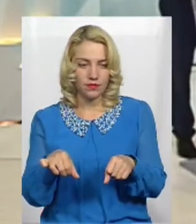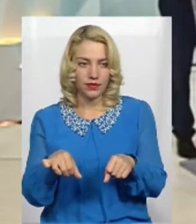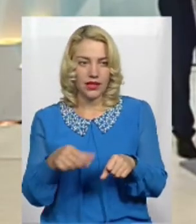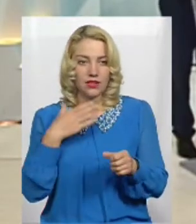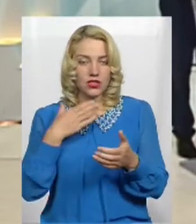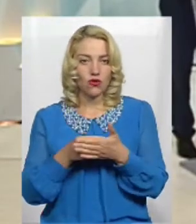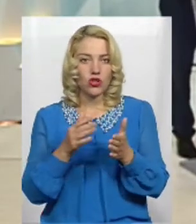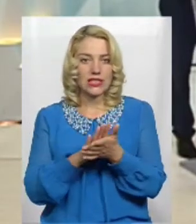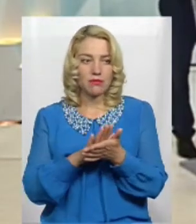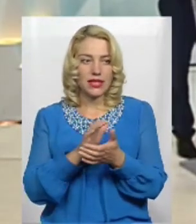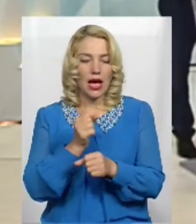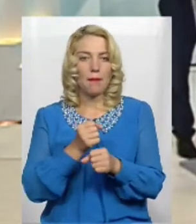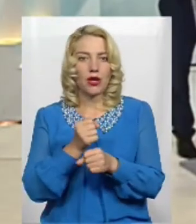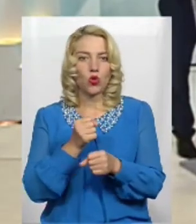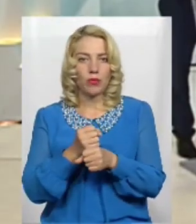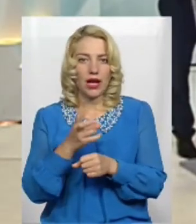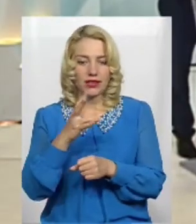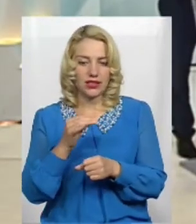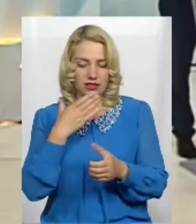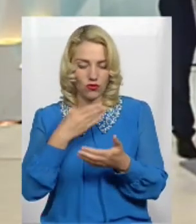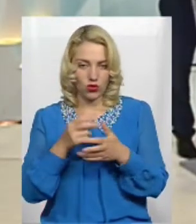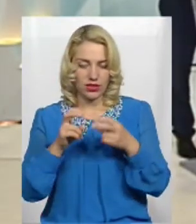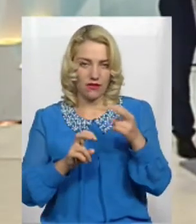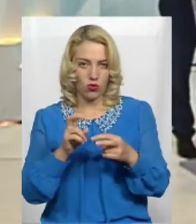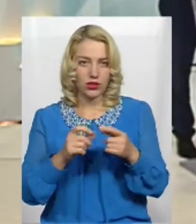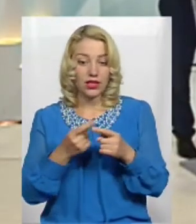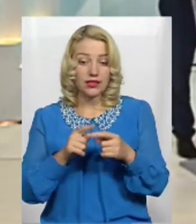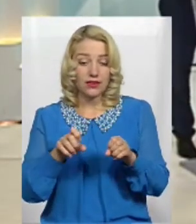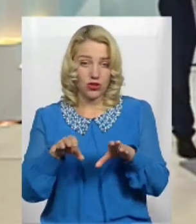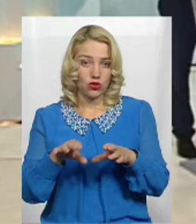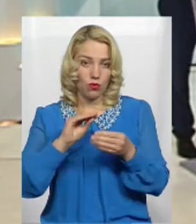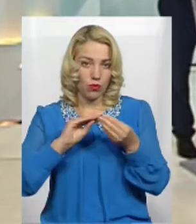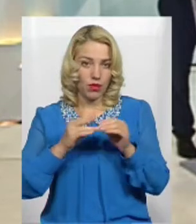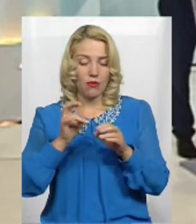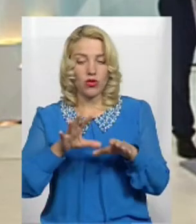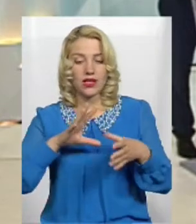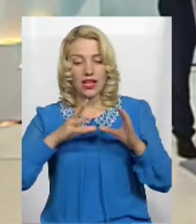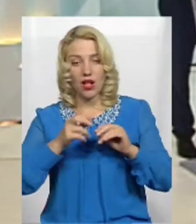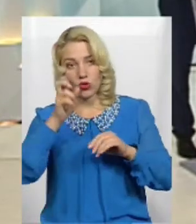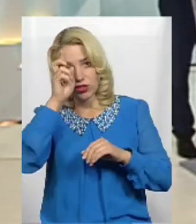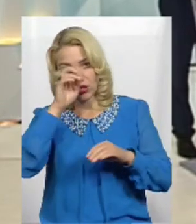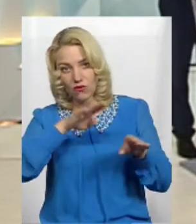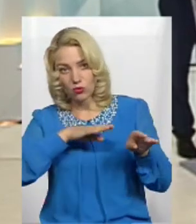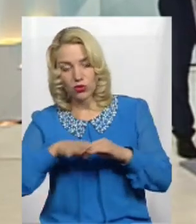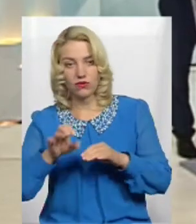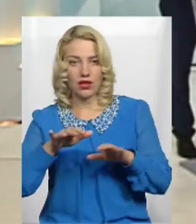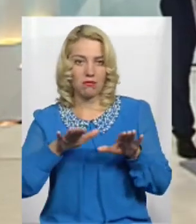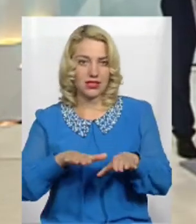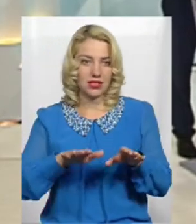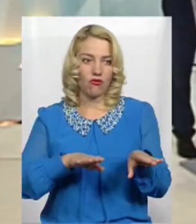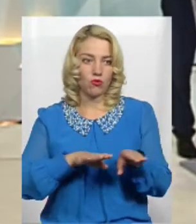своє сміття переробляти на цих заводах. Це однозначно вирішить цю проблему як на загальнодержавному рівні, так і на місцевому